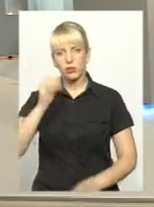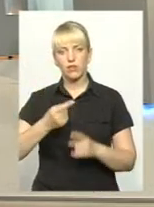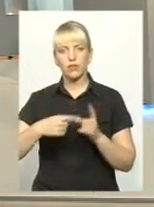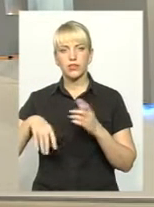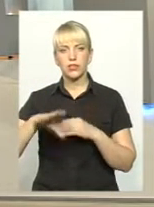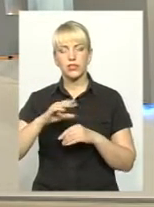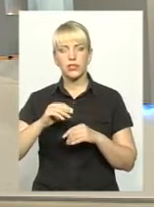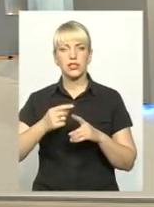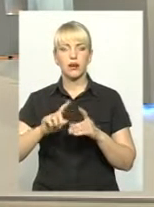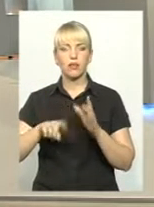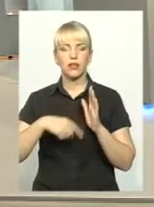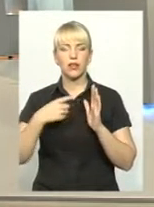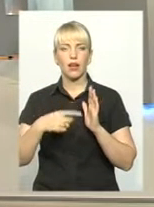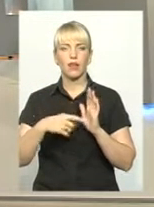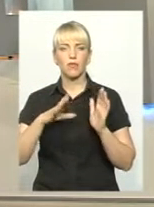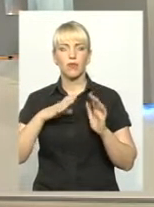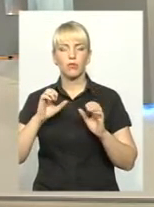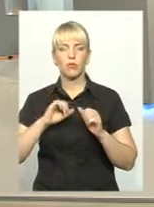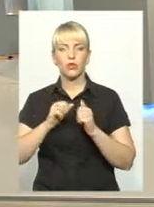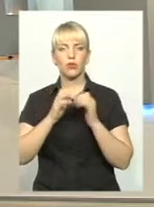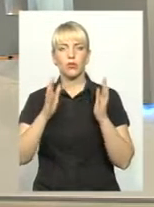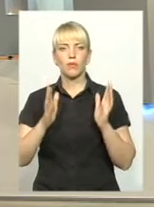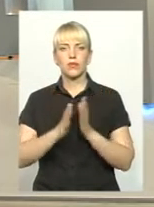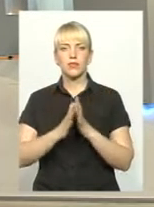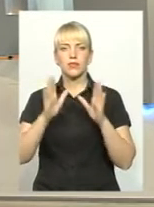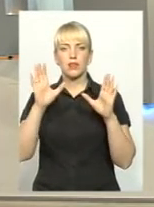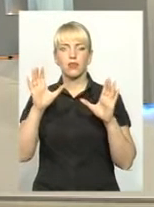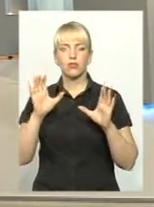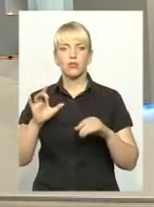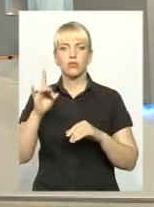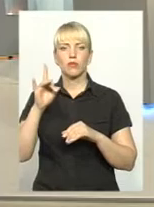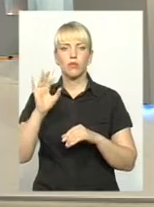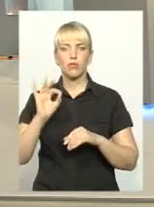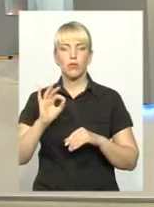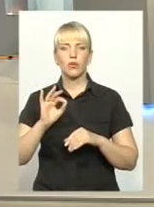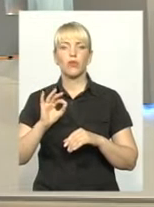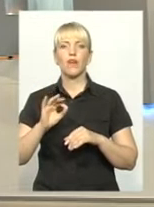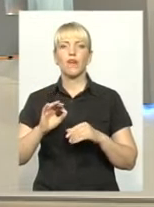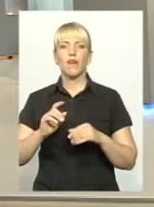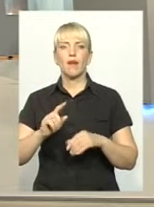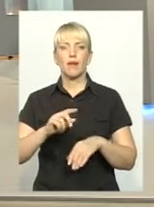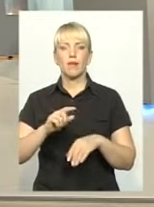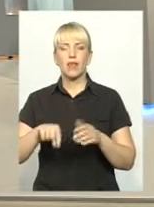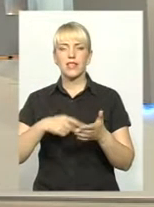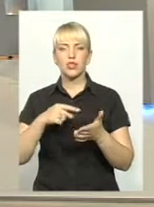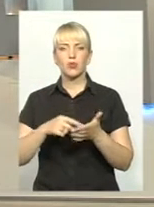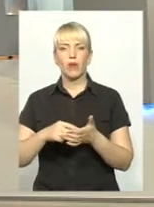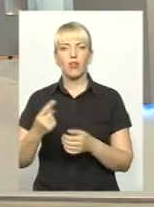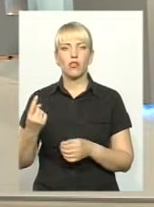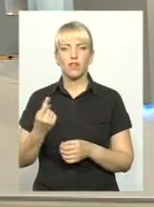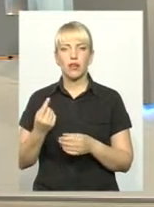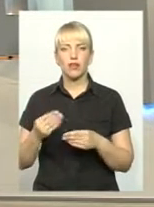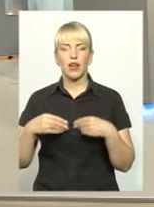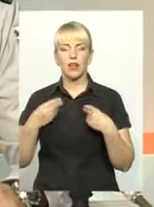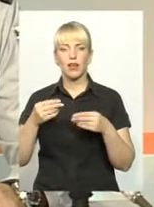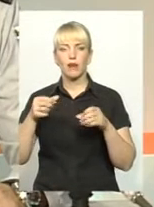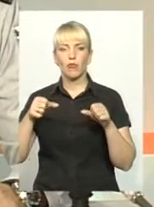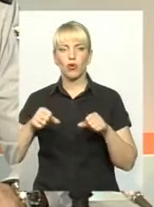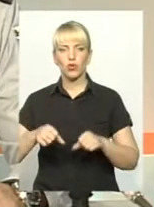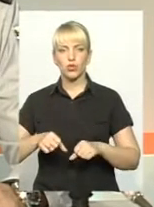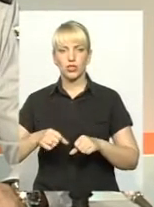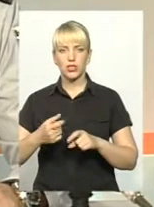вирішуватися комплексно. Саме закон про муніципальну варту дає можливість і повноваження органам місцевого самоврядування